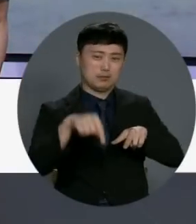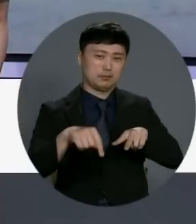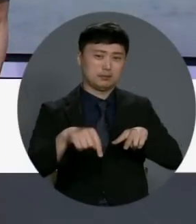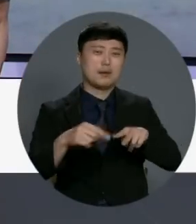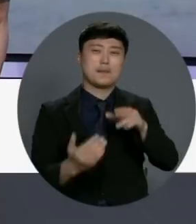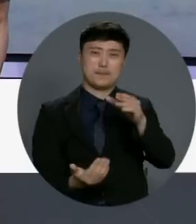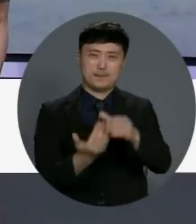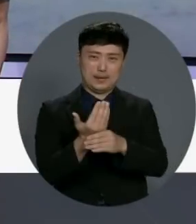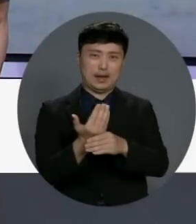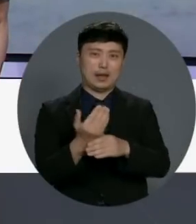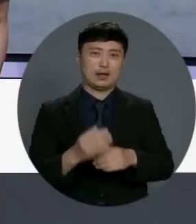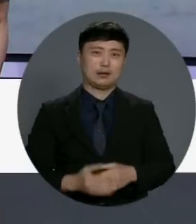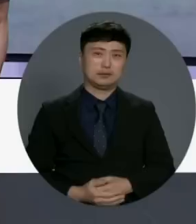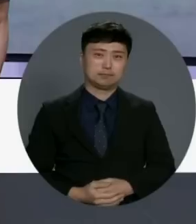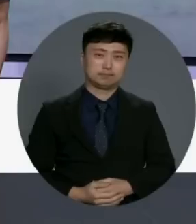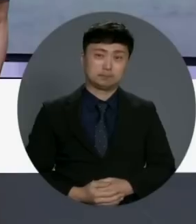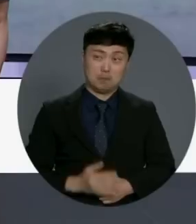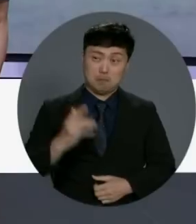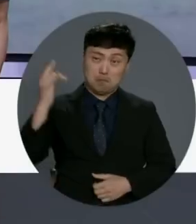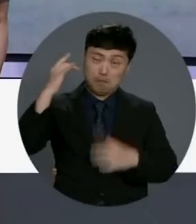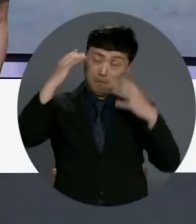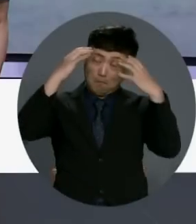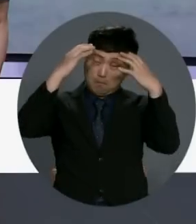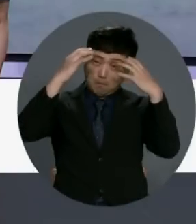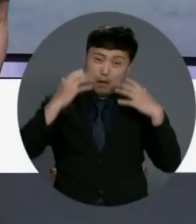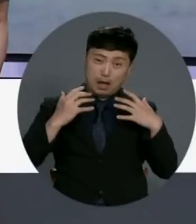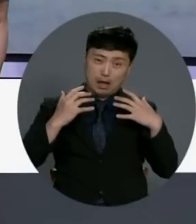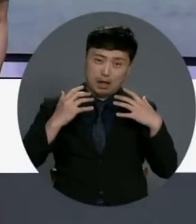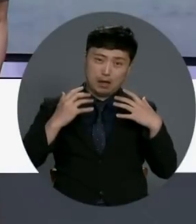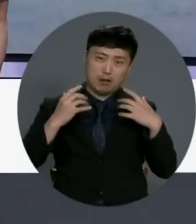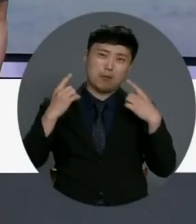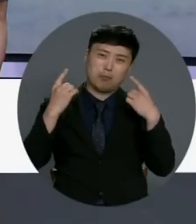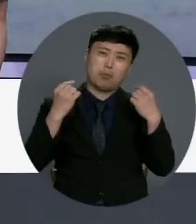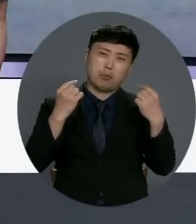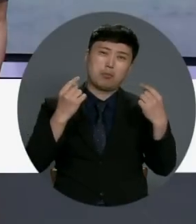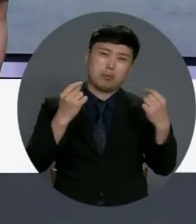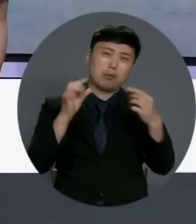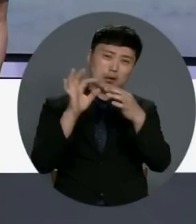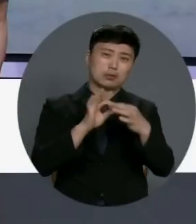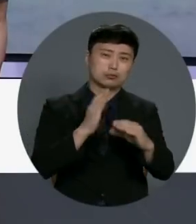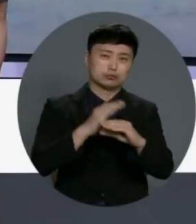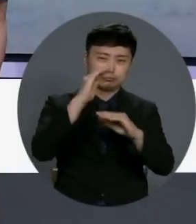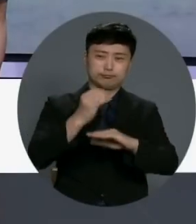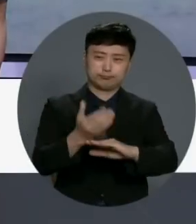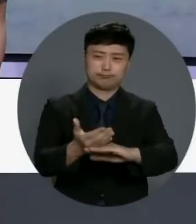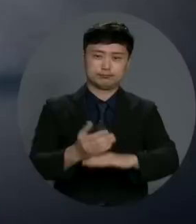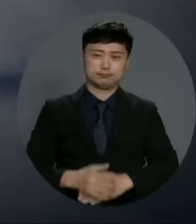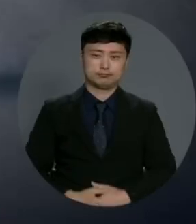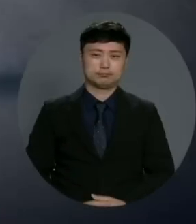잇따르고 있는데요. 당분간 폭염은 이어질 전망입니다. 보도에 변희주 기자입니다.